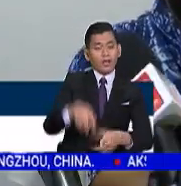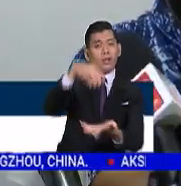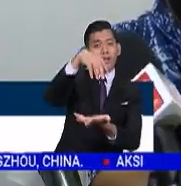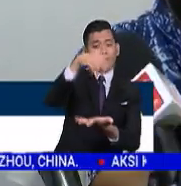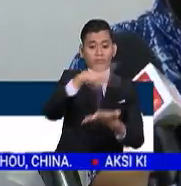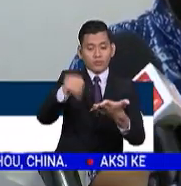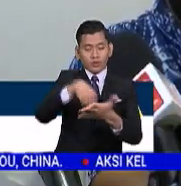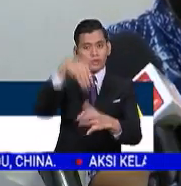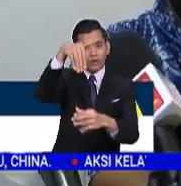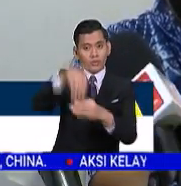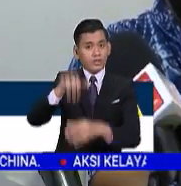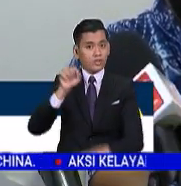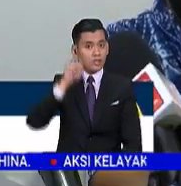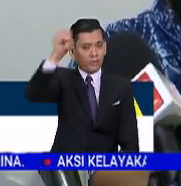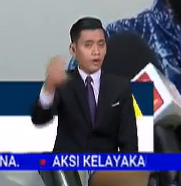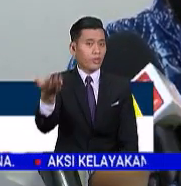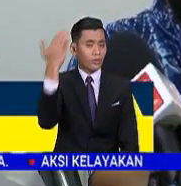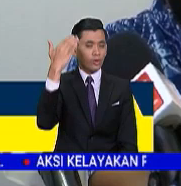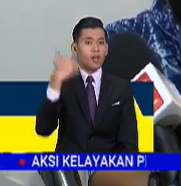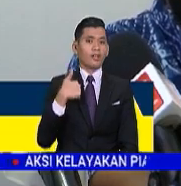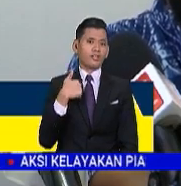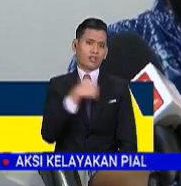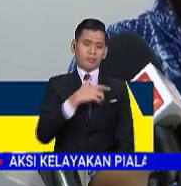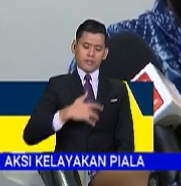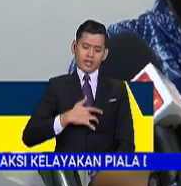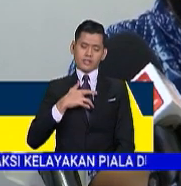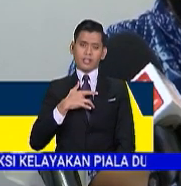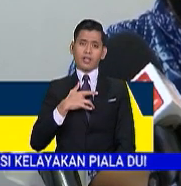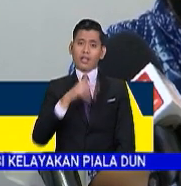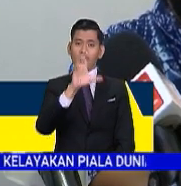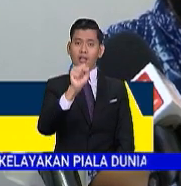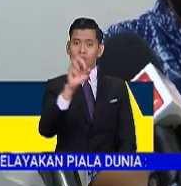itu, kita merasakan SOP yang ketat itu